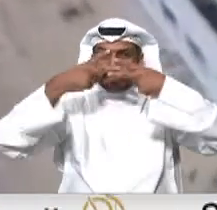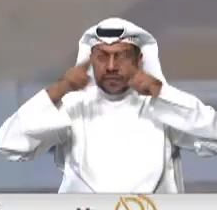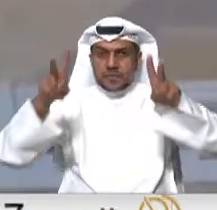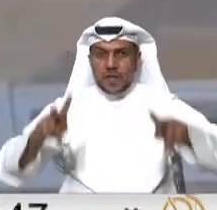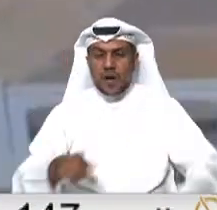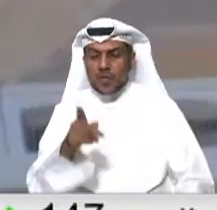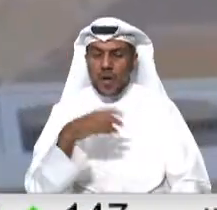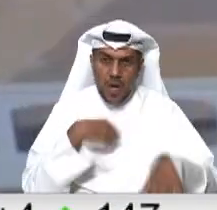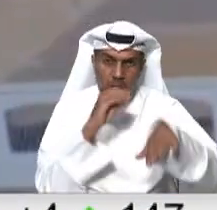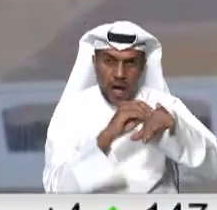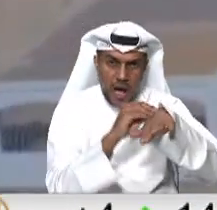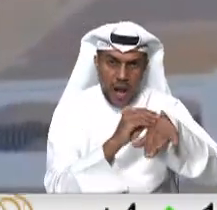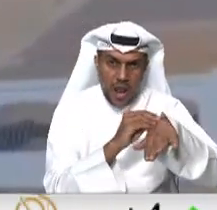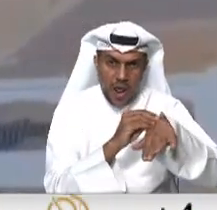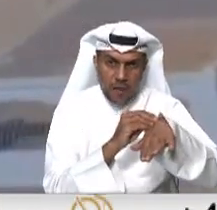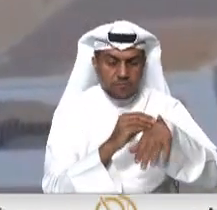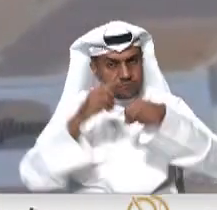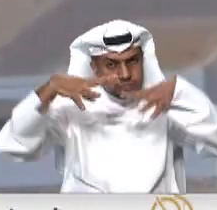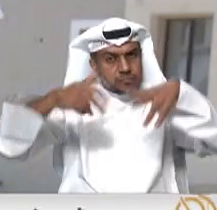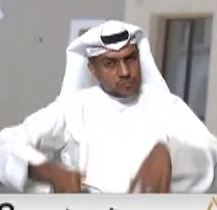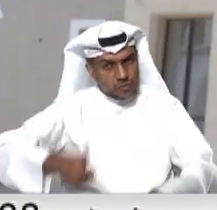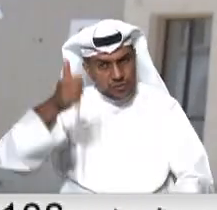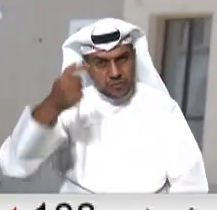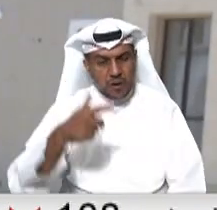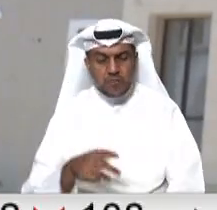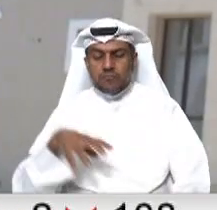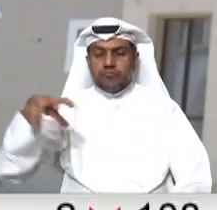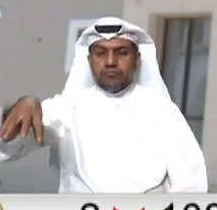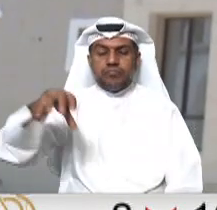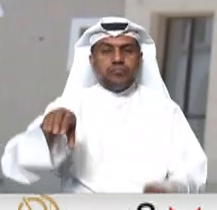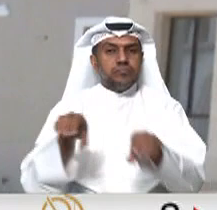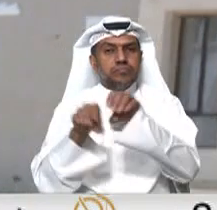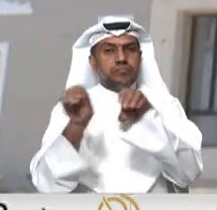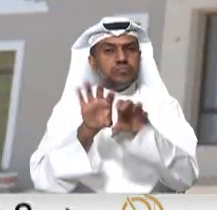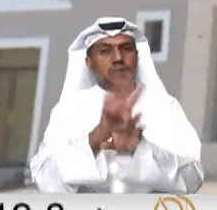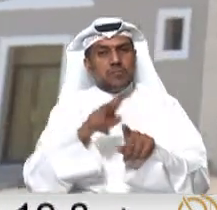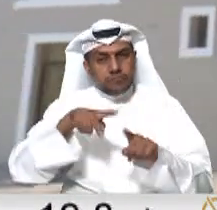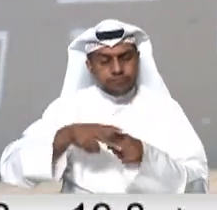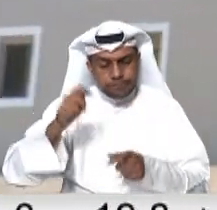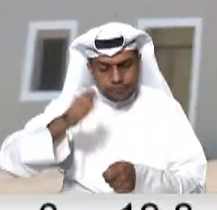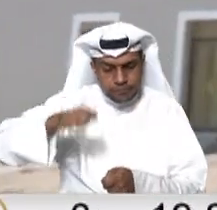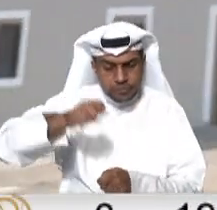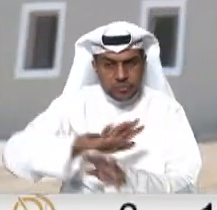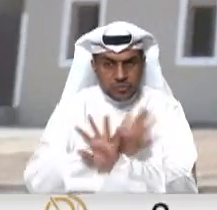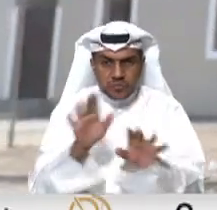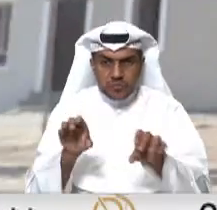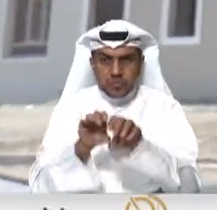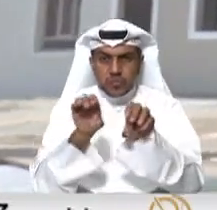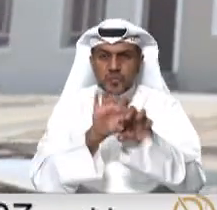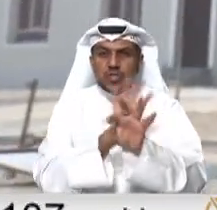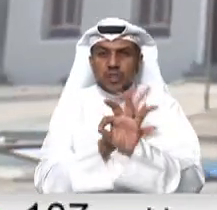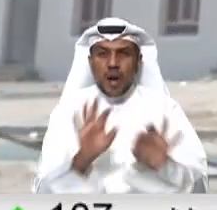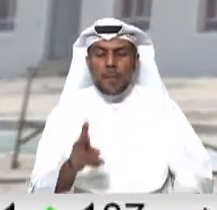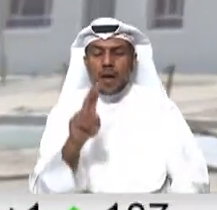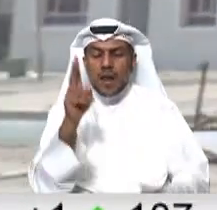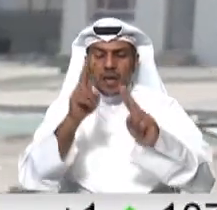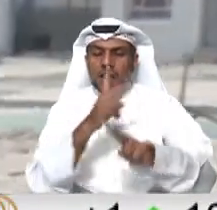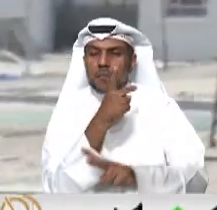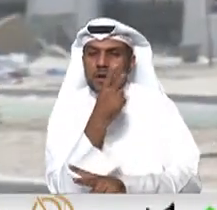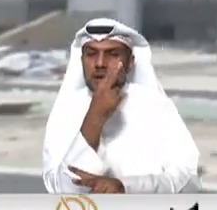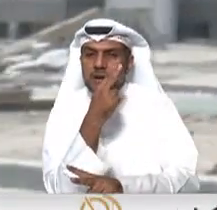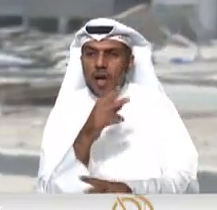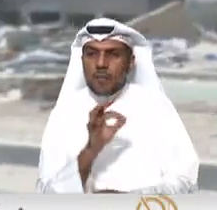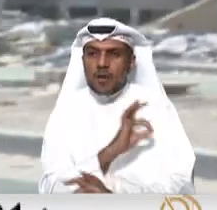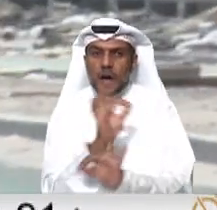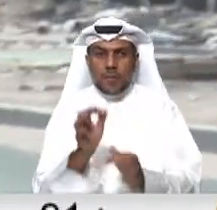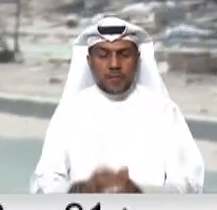السكنية في إيصال التيار الكهربائي لكافة ضواحي مدينة المطلع السكنية والمباني الحكومية